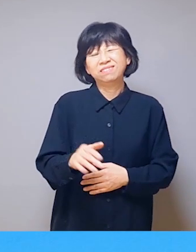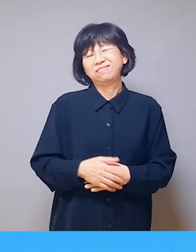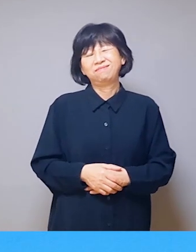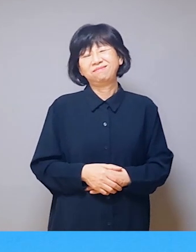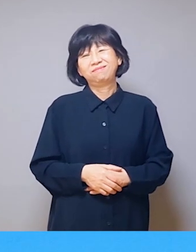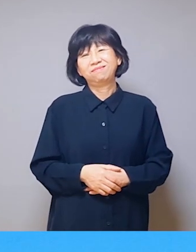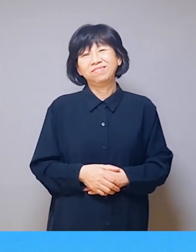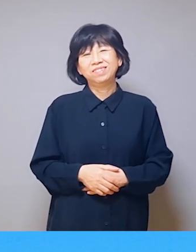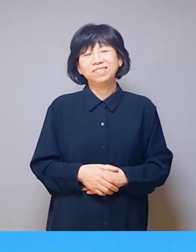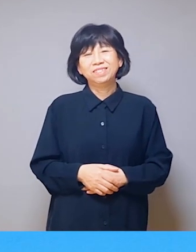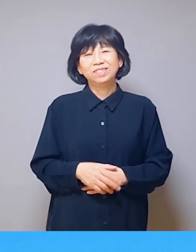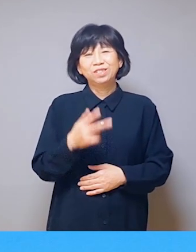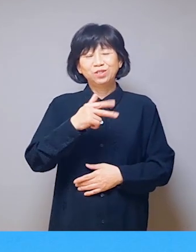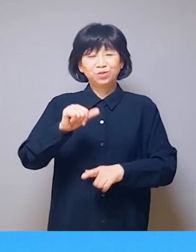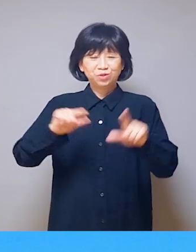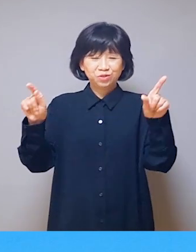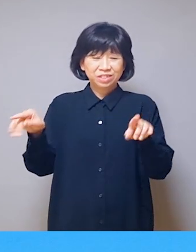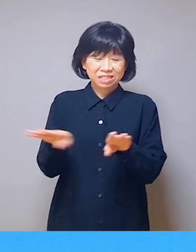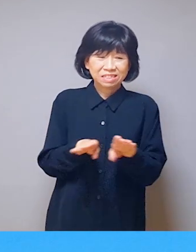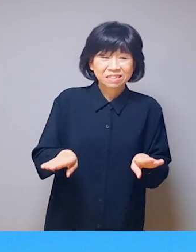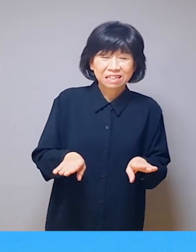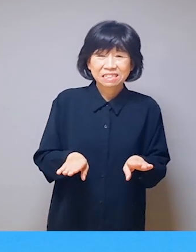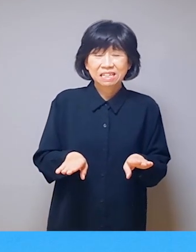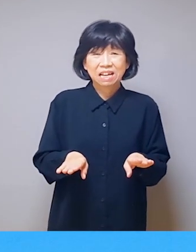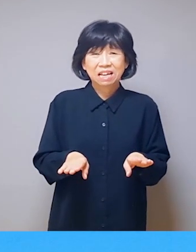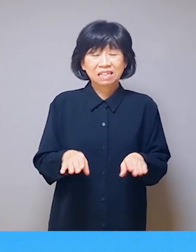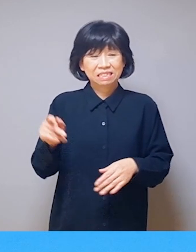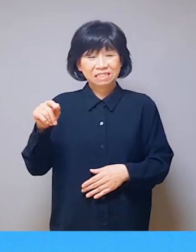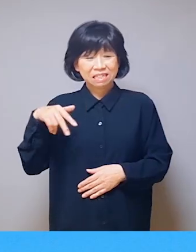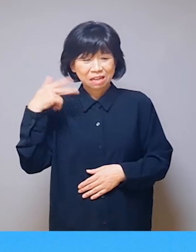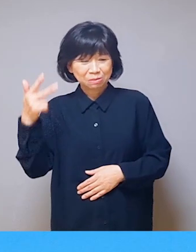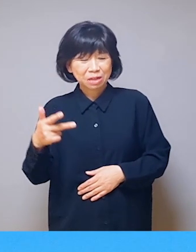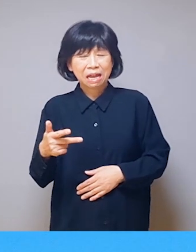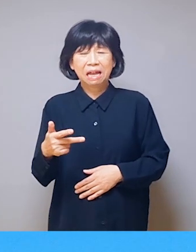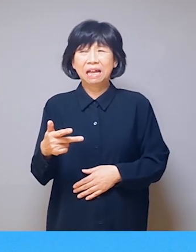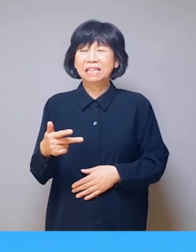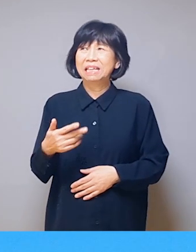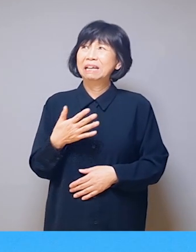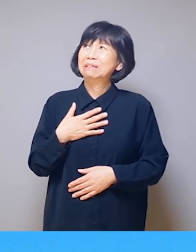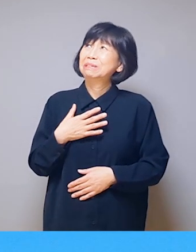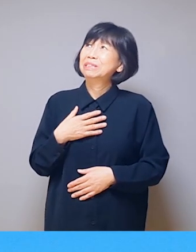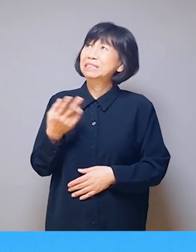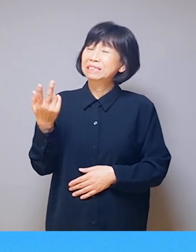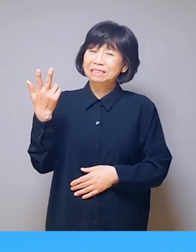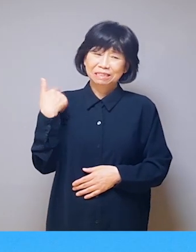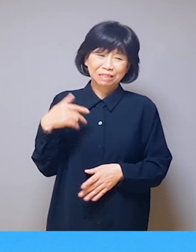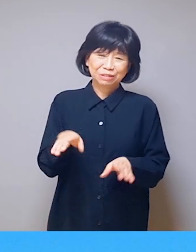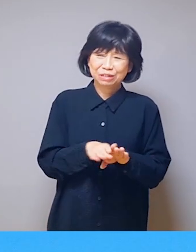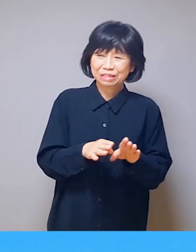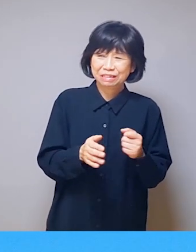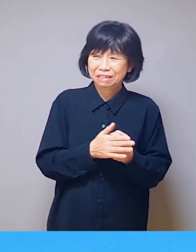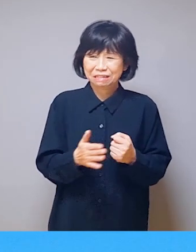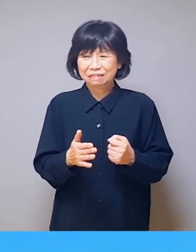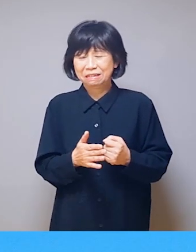아무튼 주일 빠지면 안 되겠지만 주일에 한번 빠지고 그 다음 주에 교회를 못 나오시는 거예요. 지난주에 빠졌다고.